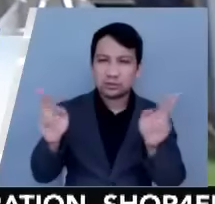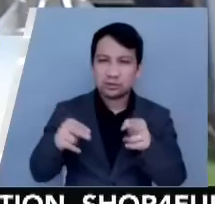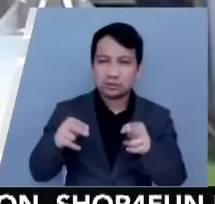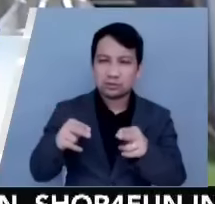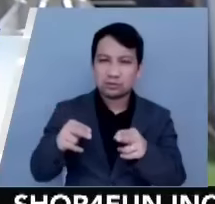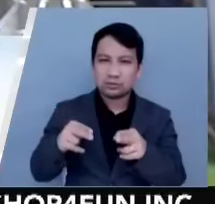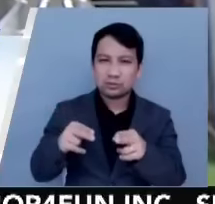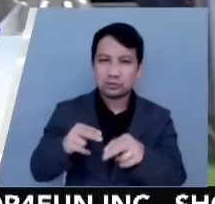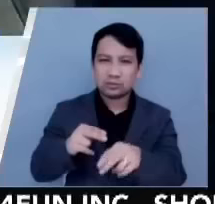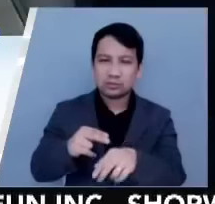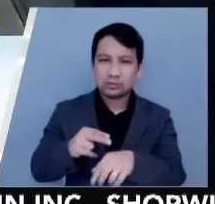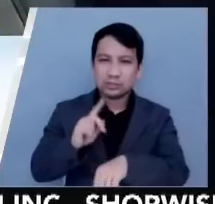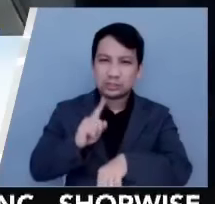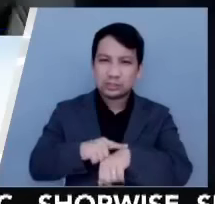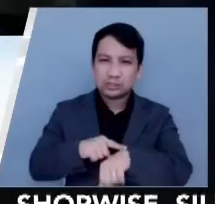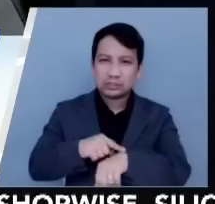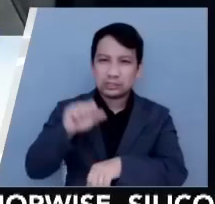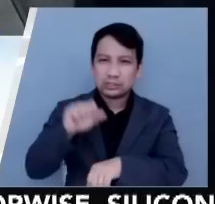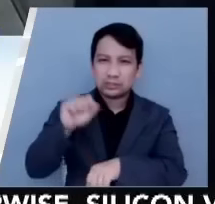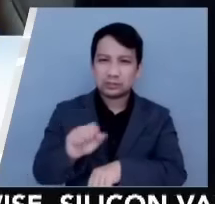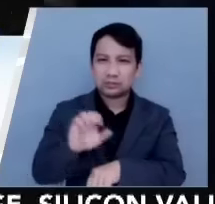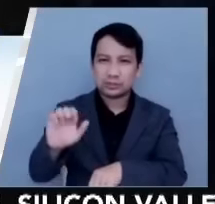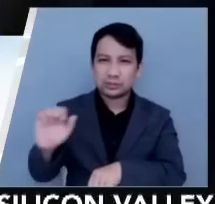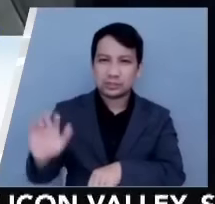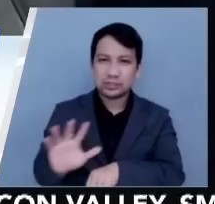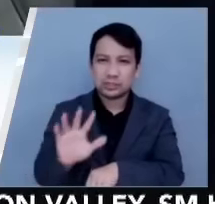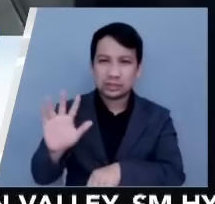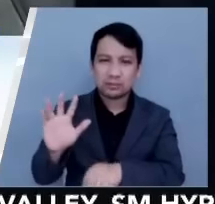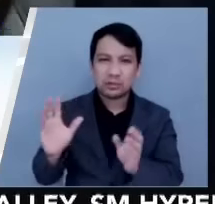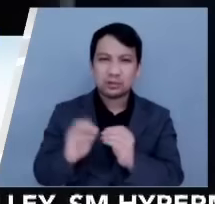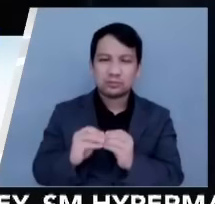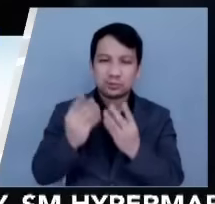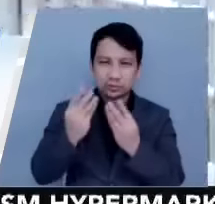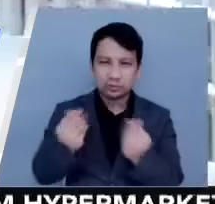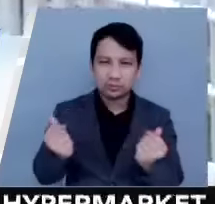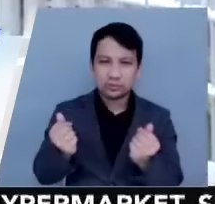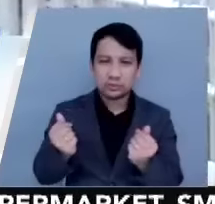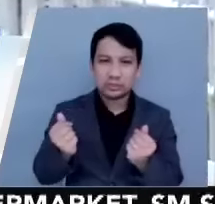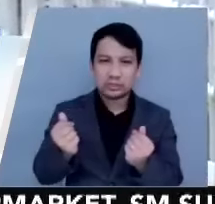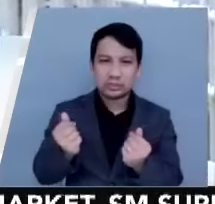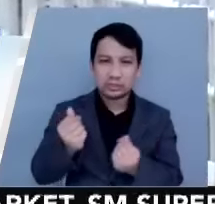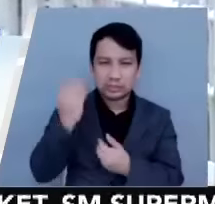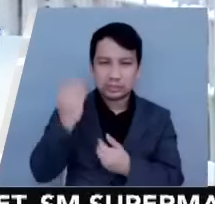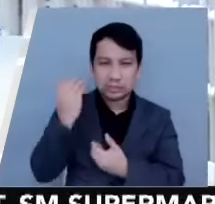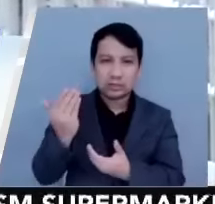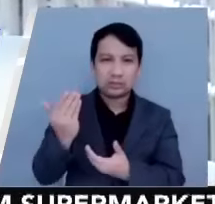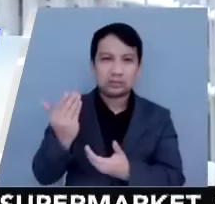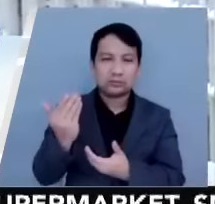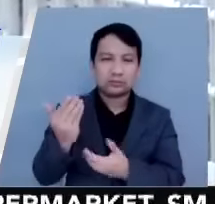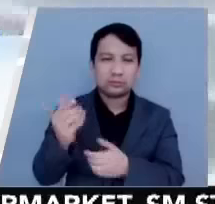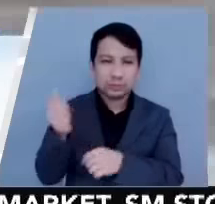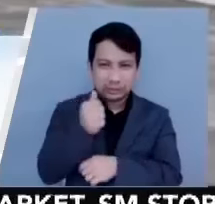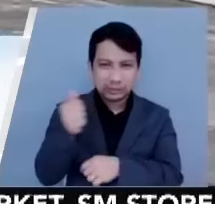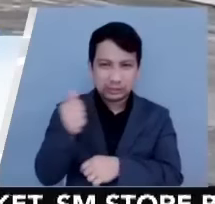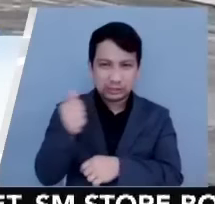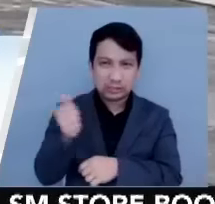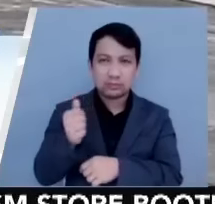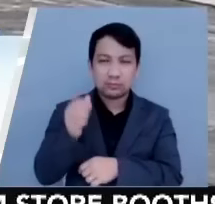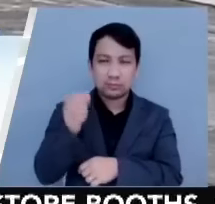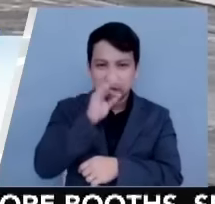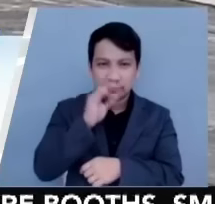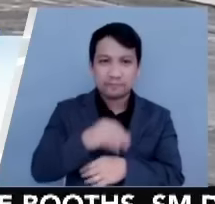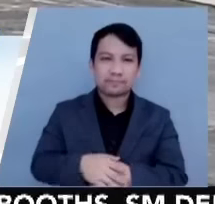buong Southeast Asia na isa sa inaasahang solusyon para maibsan ang traffic at transportasyon sa mga Pilipino.